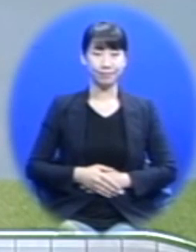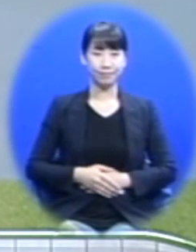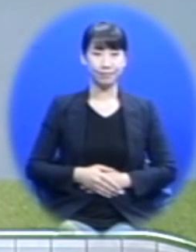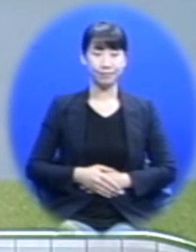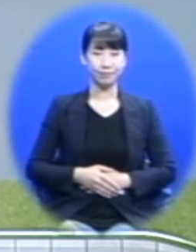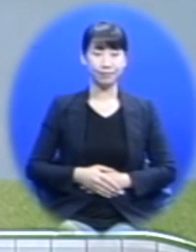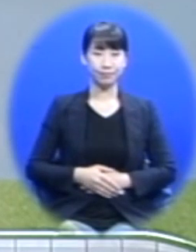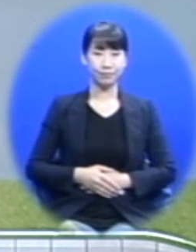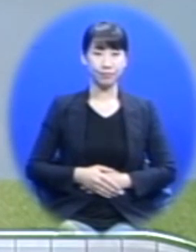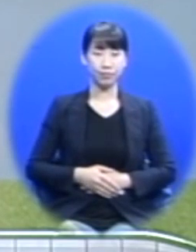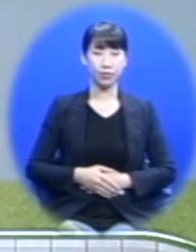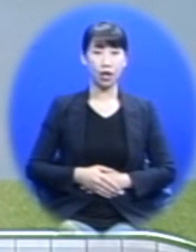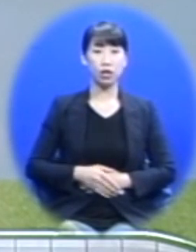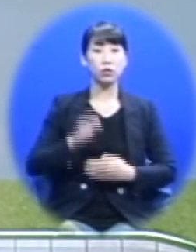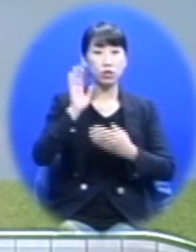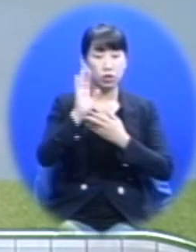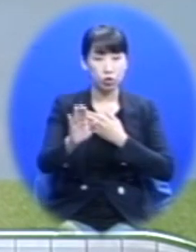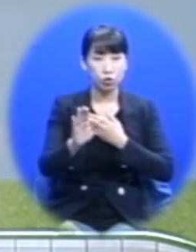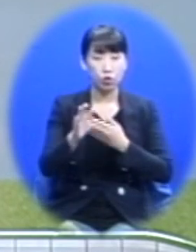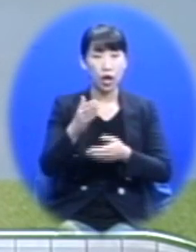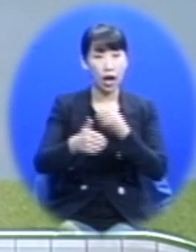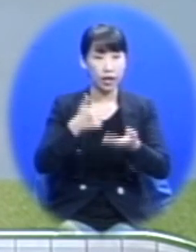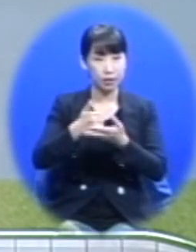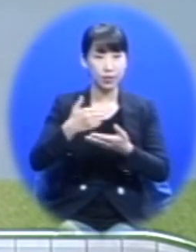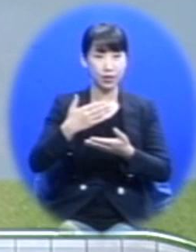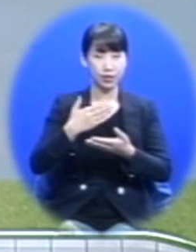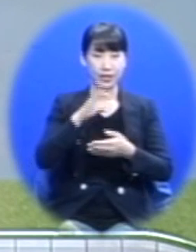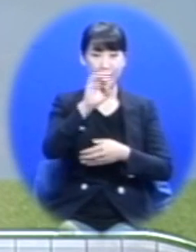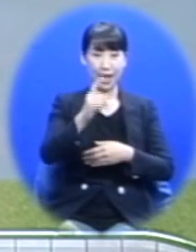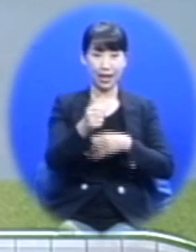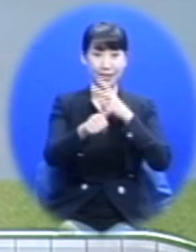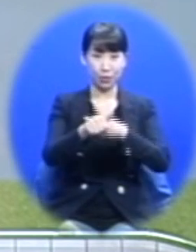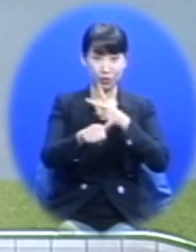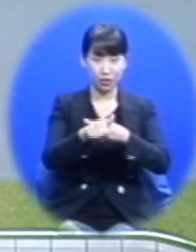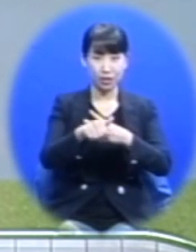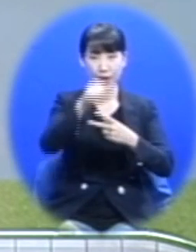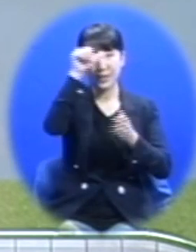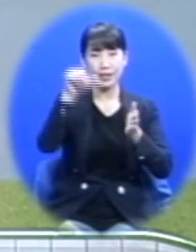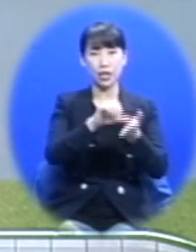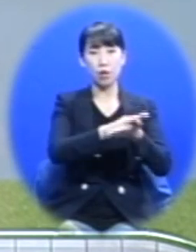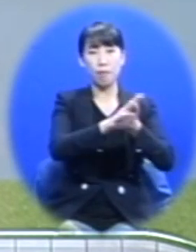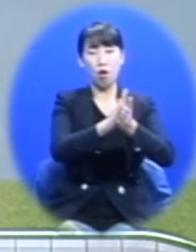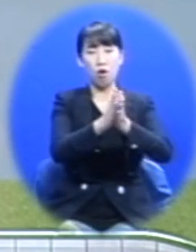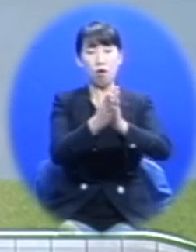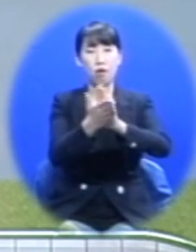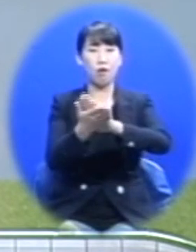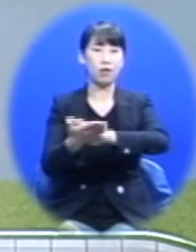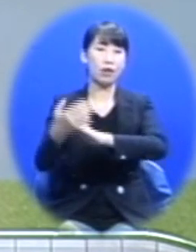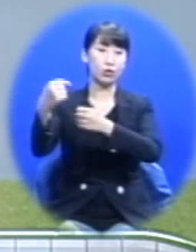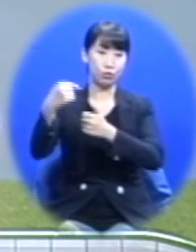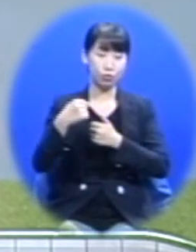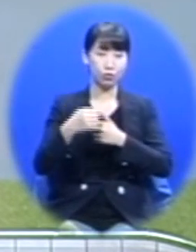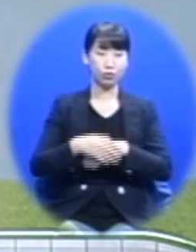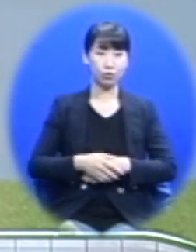그때부터 주님은 이 연약하고 초라한 이 아이의 인생을 엄청나게 바꾸기 시작한 것. 여러분들은